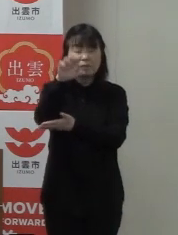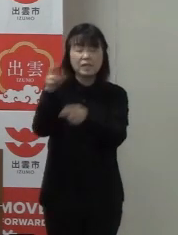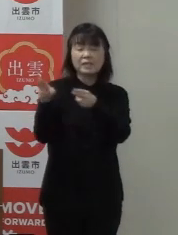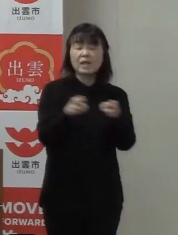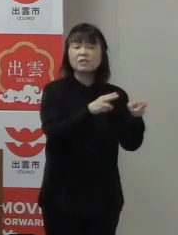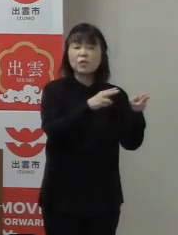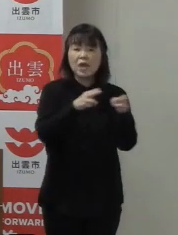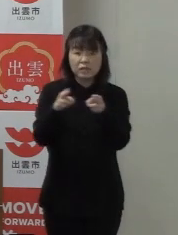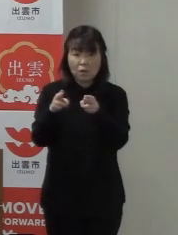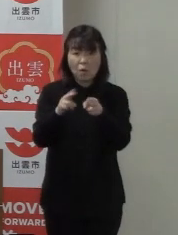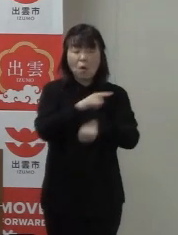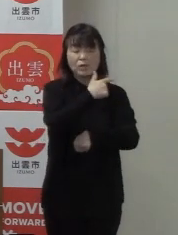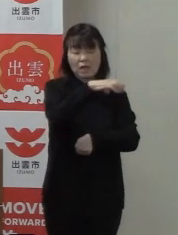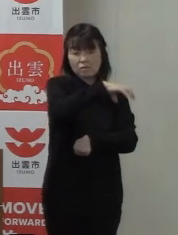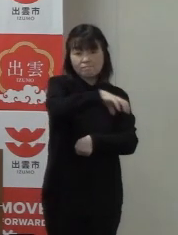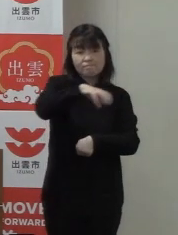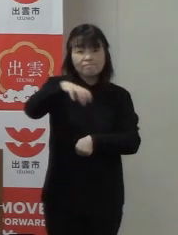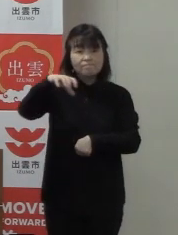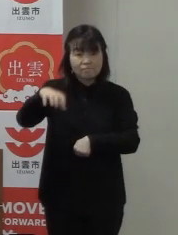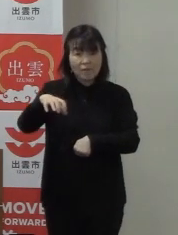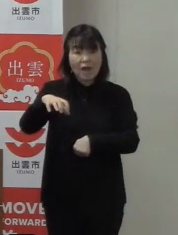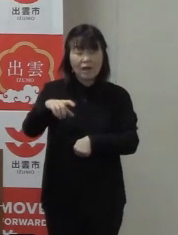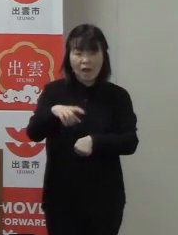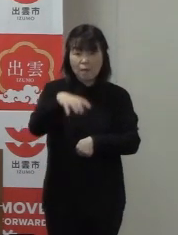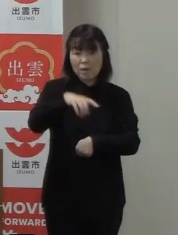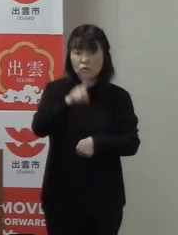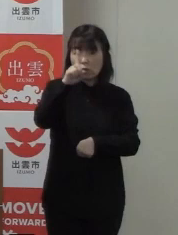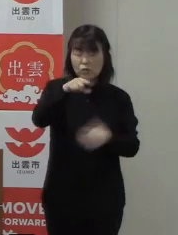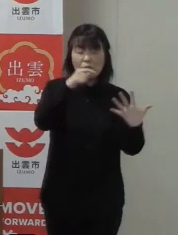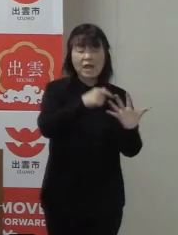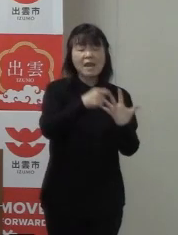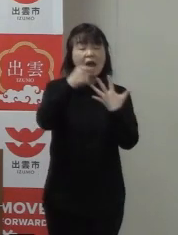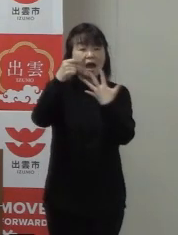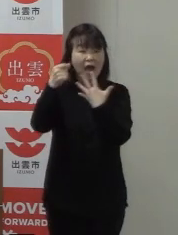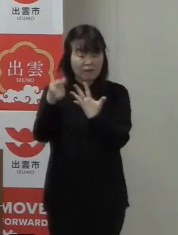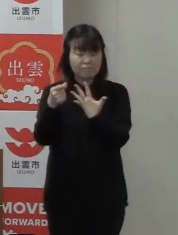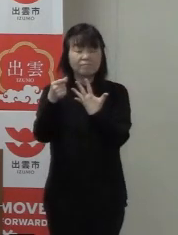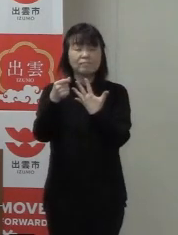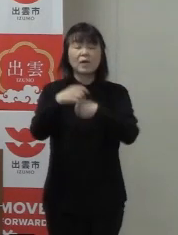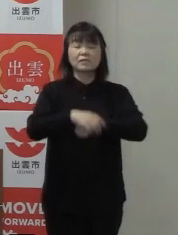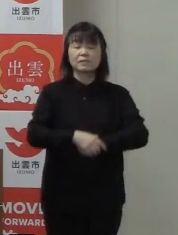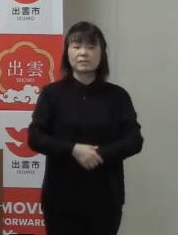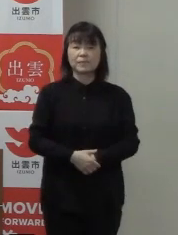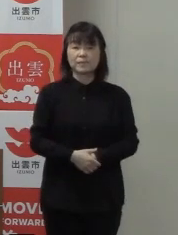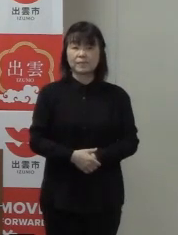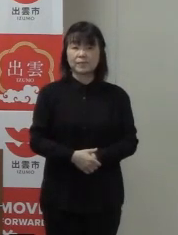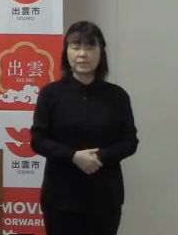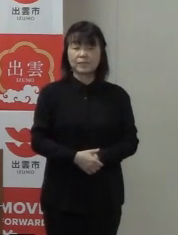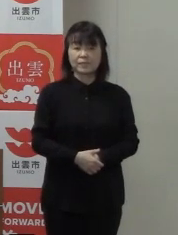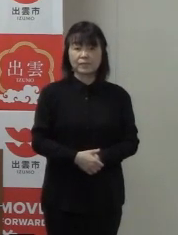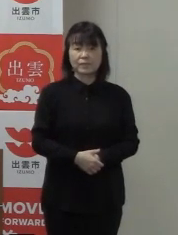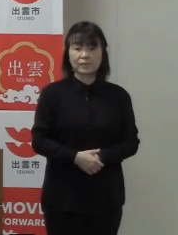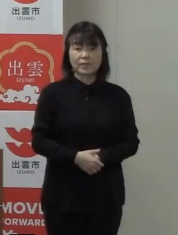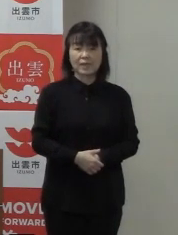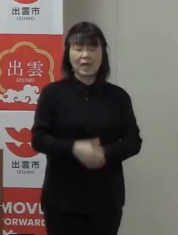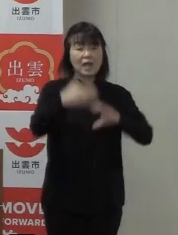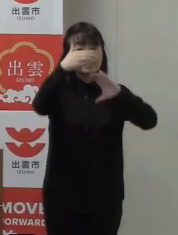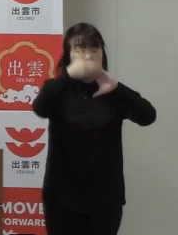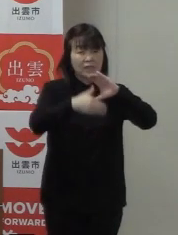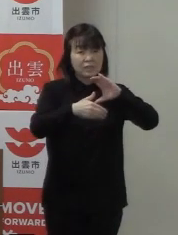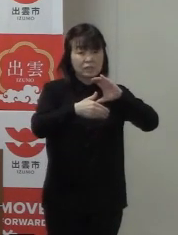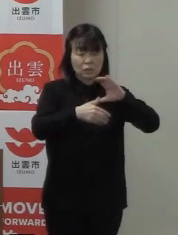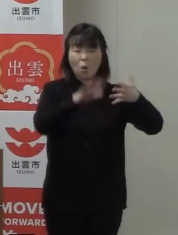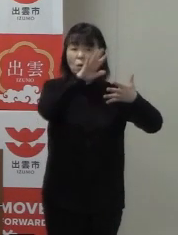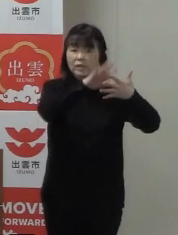橋とか、この中から一つ選んで、いただくことになってます。写真データのみのプラン